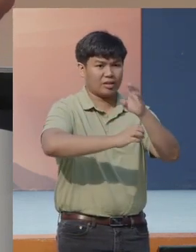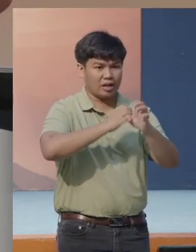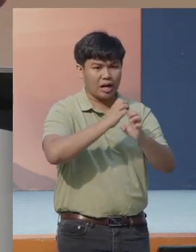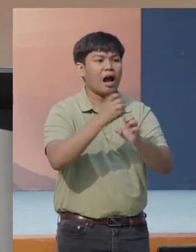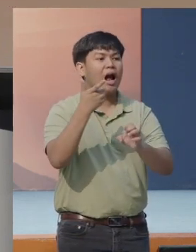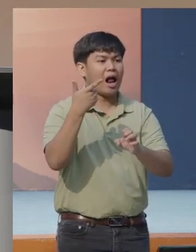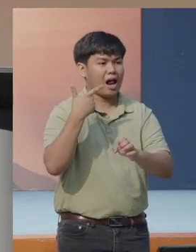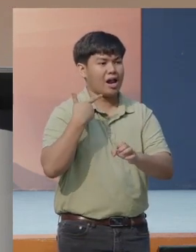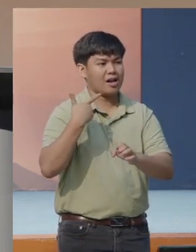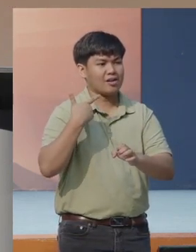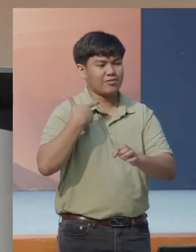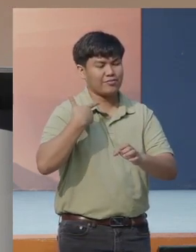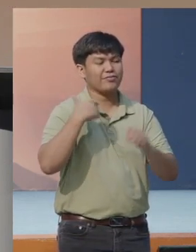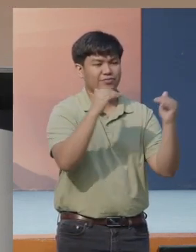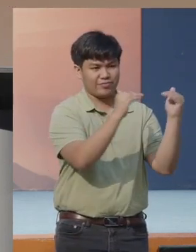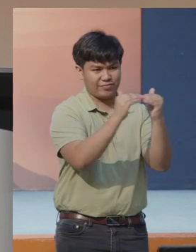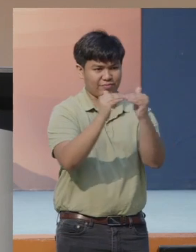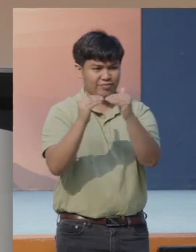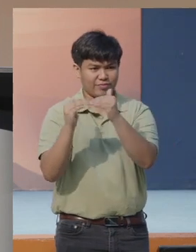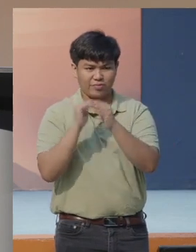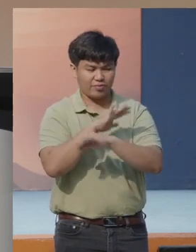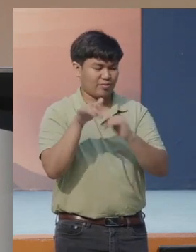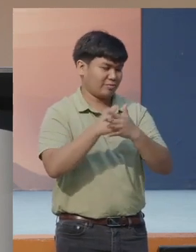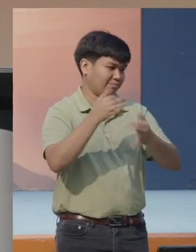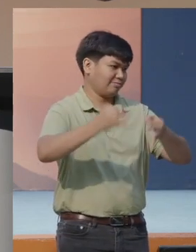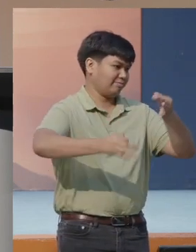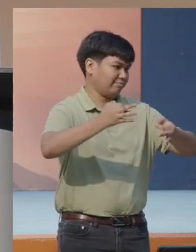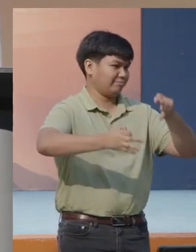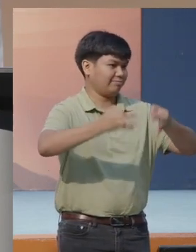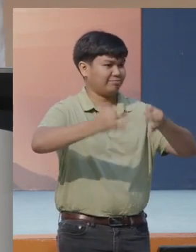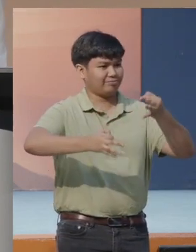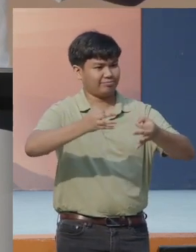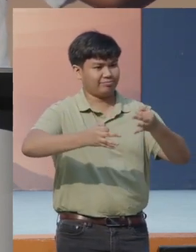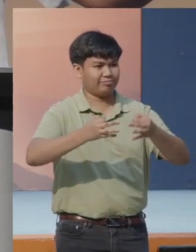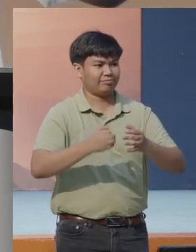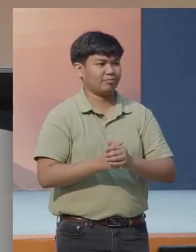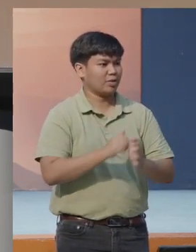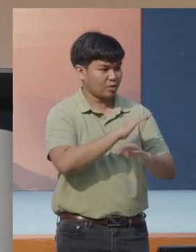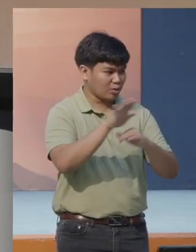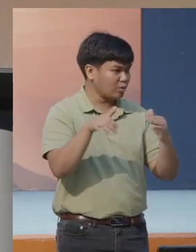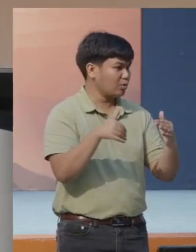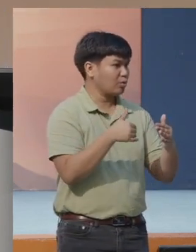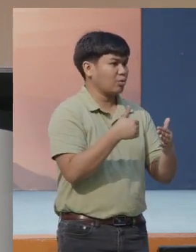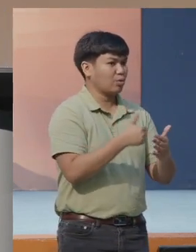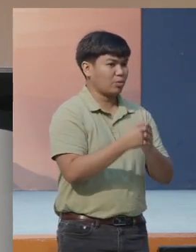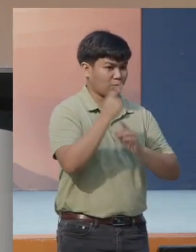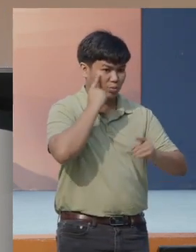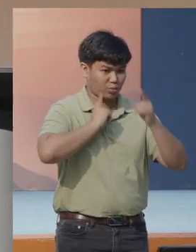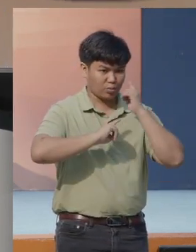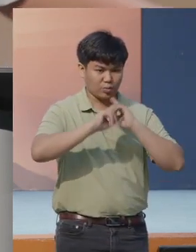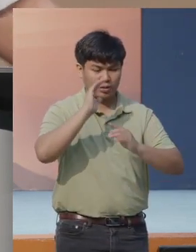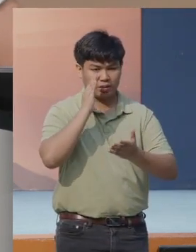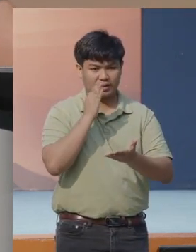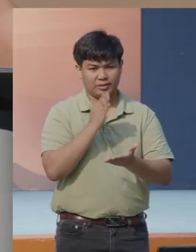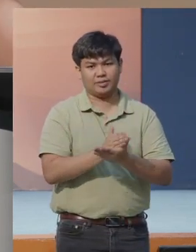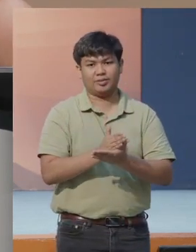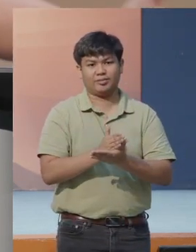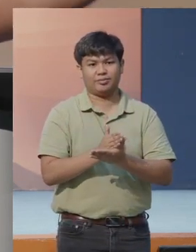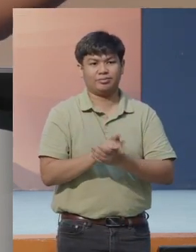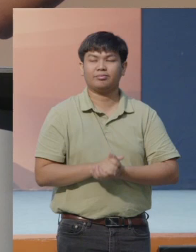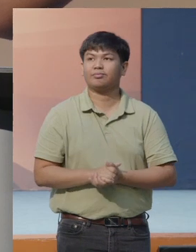earth, all justice will prevail. All tears will be wiped away